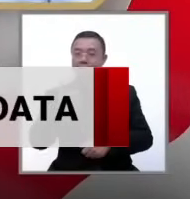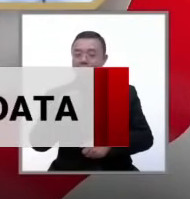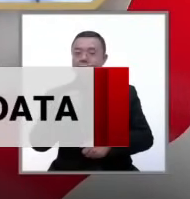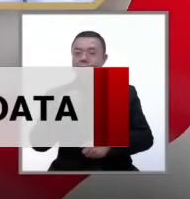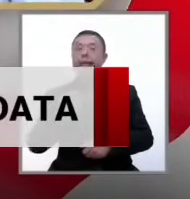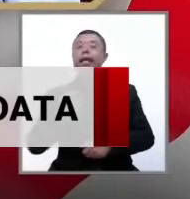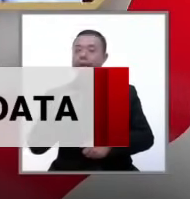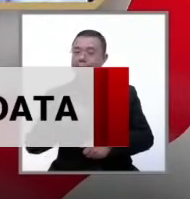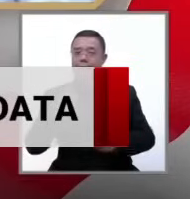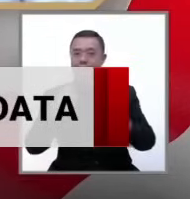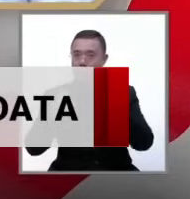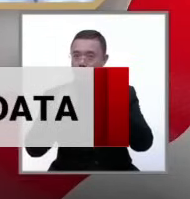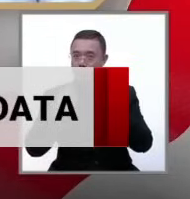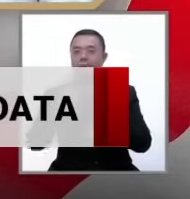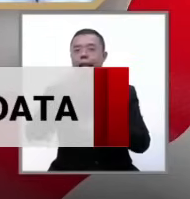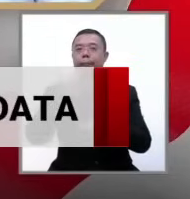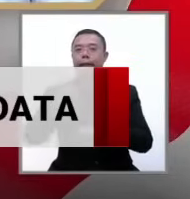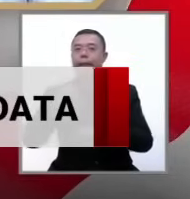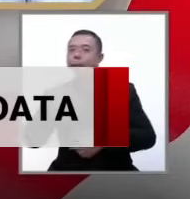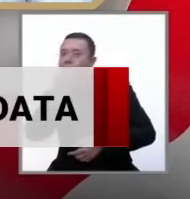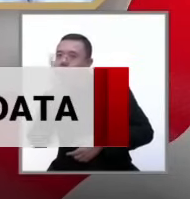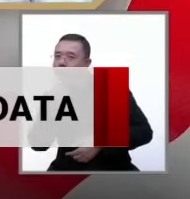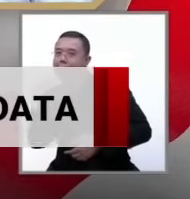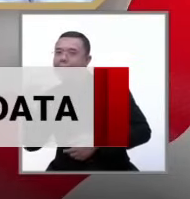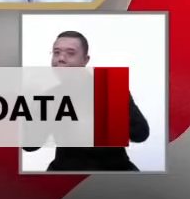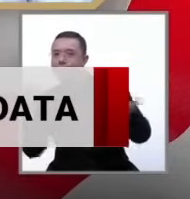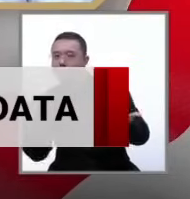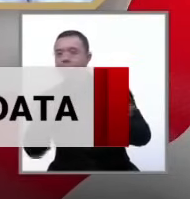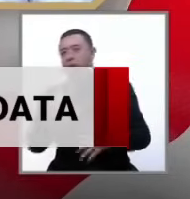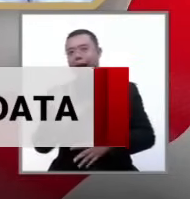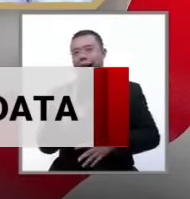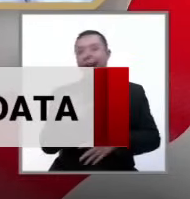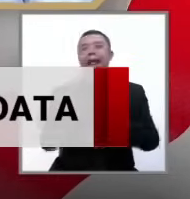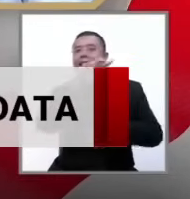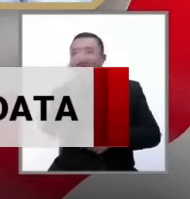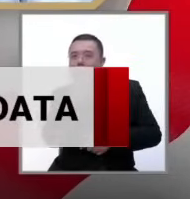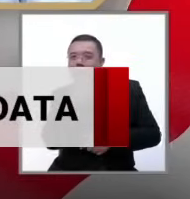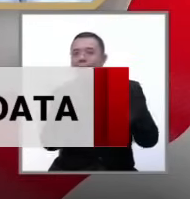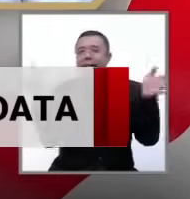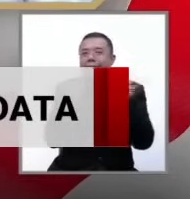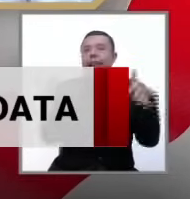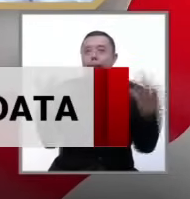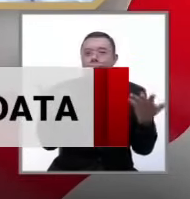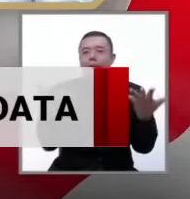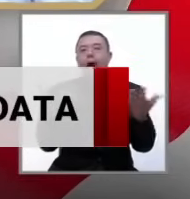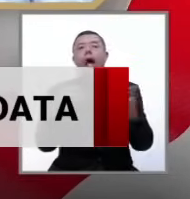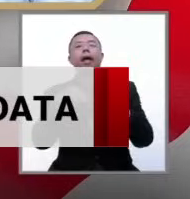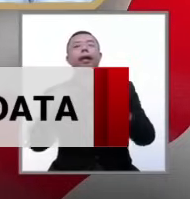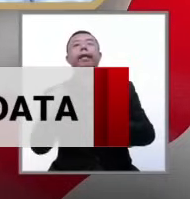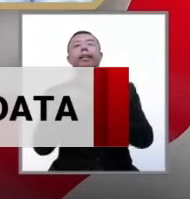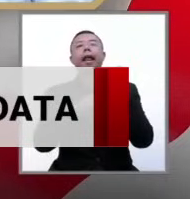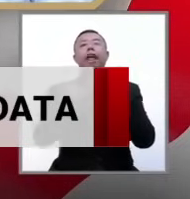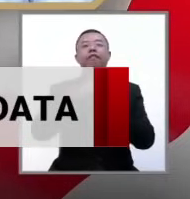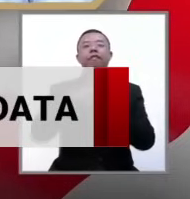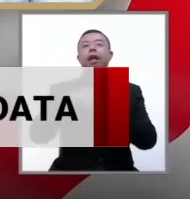termasuk diskusi di sini bukan tebak-tebakan definisi tebak-tebakan singkatan kita levelnya adalah